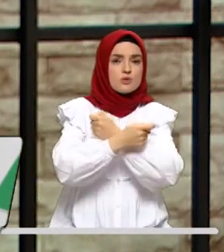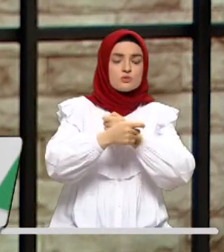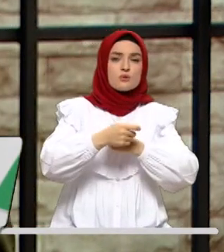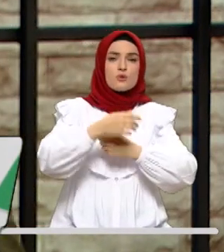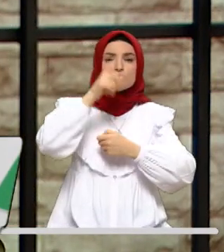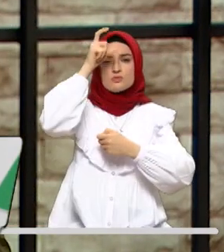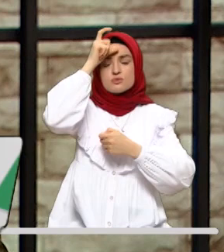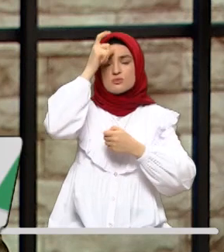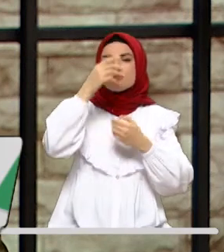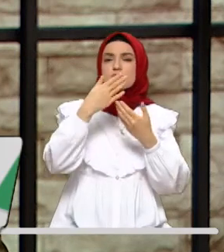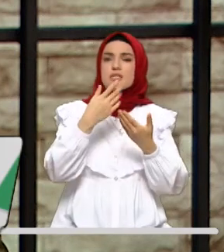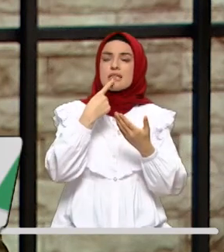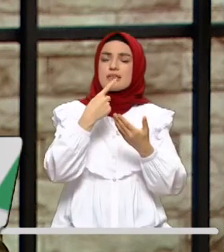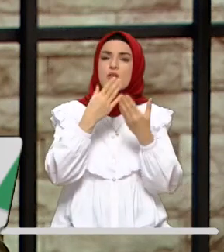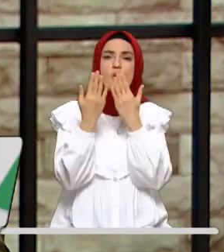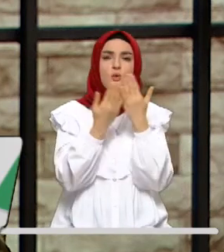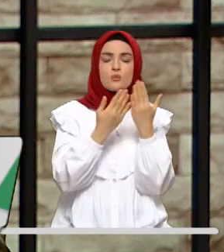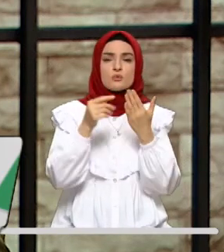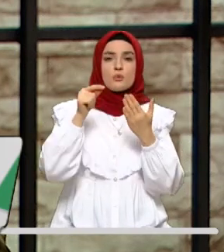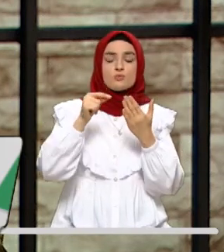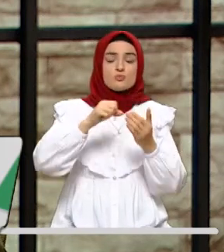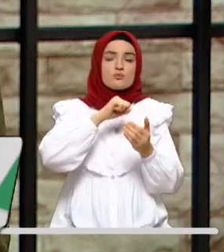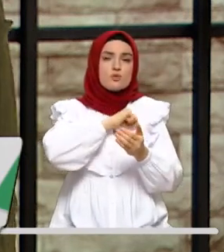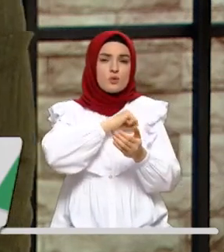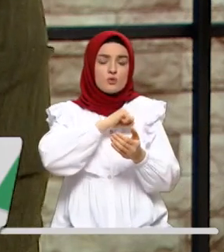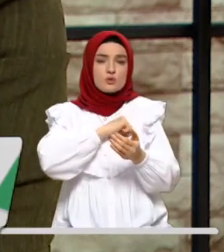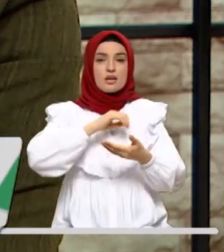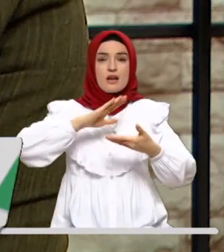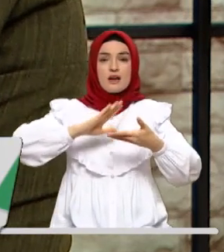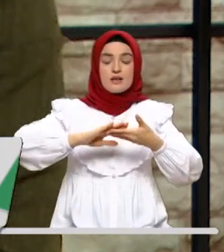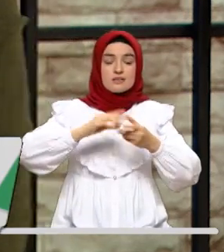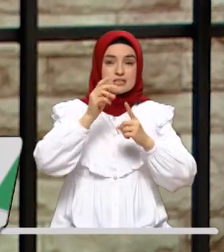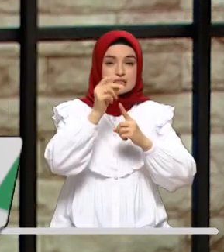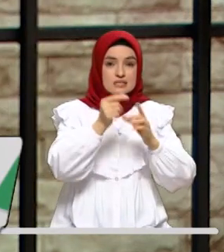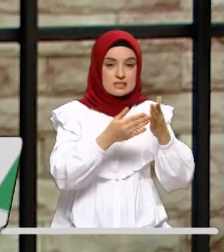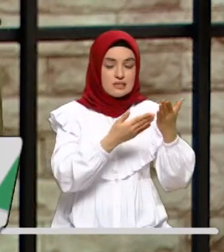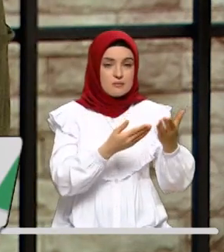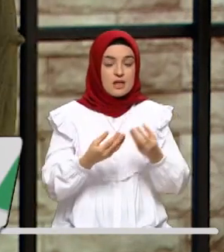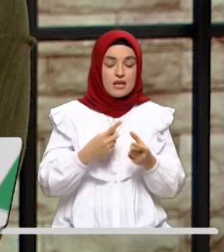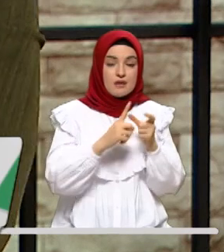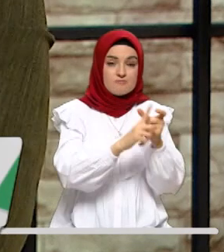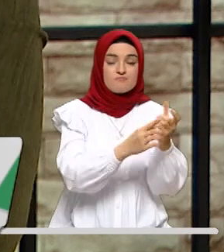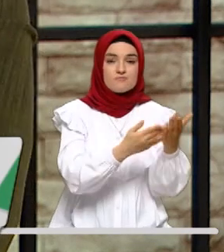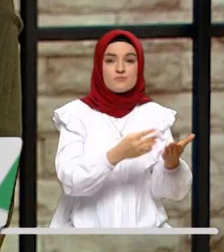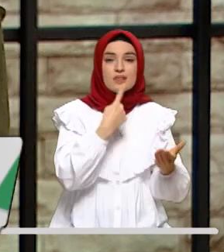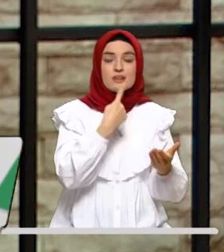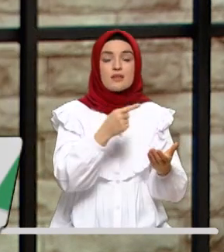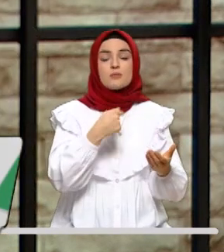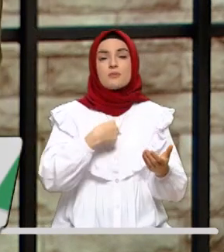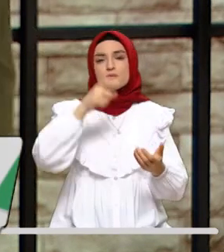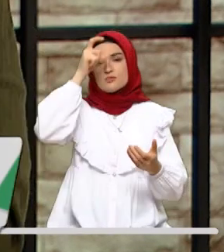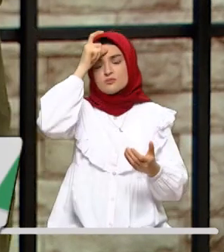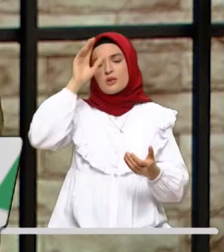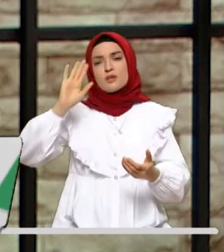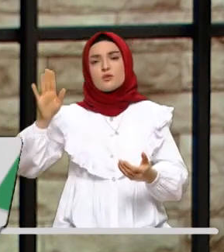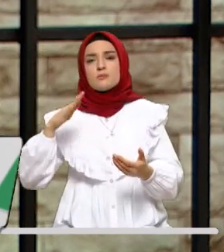okundu. Yıllarca değil mi? Mehmet Akif bu korkuyla arkadaş İhsan Bey'e emanet etti. Dedi ki ben Türkiye'ye dönüyorum.